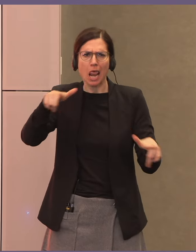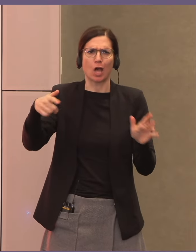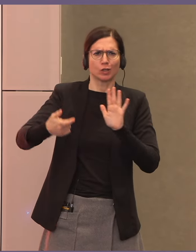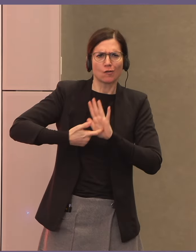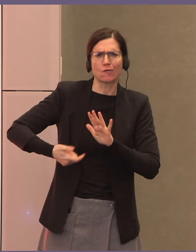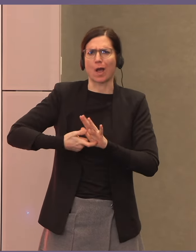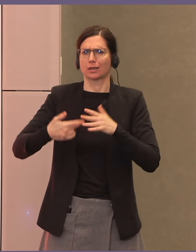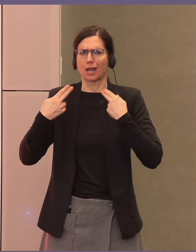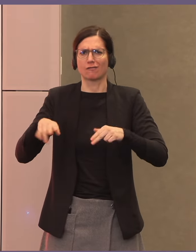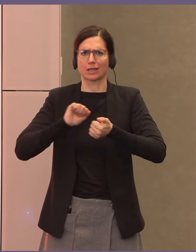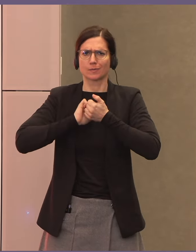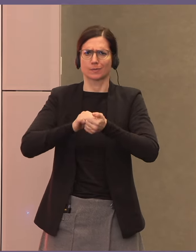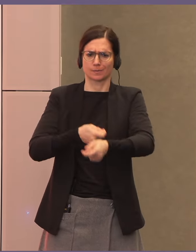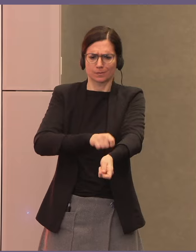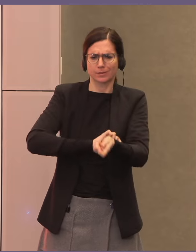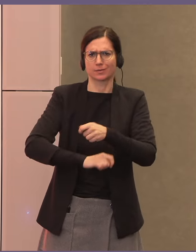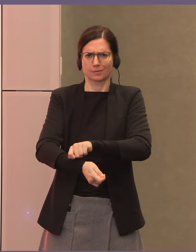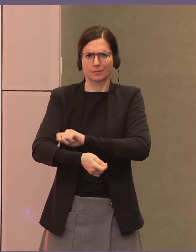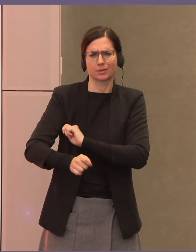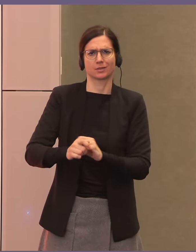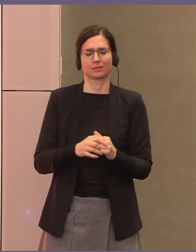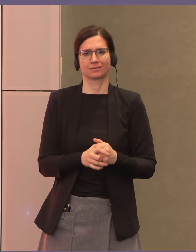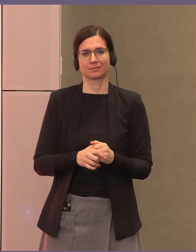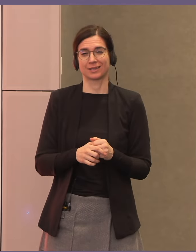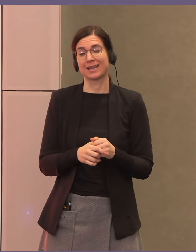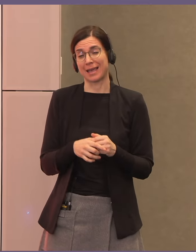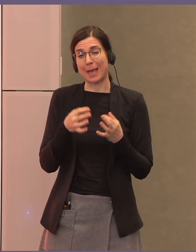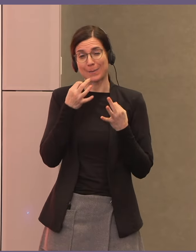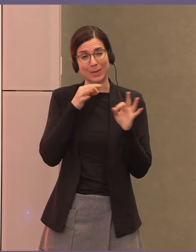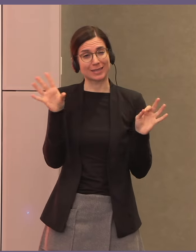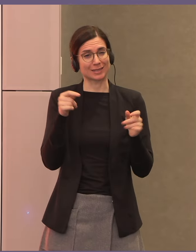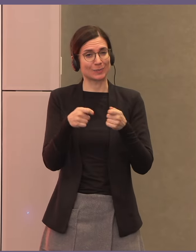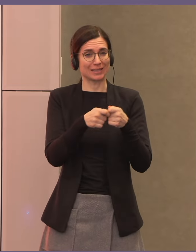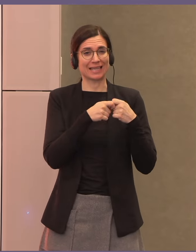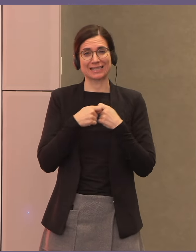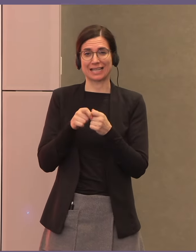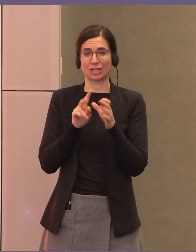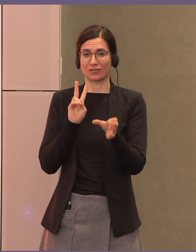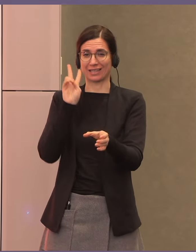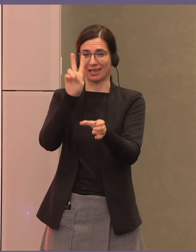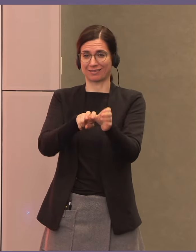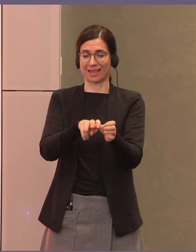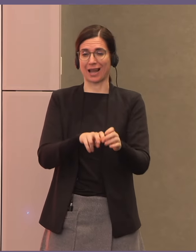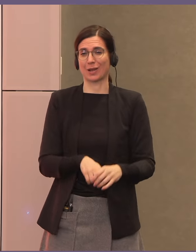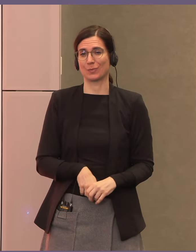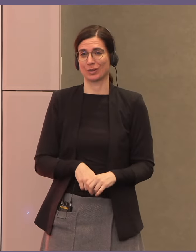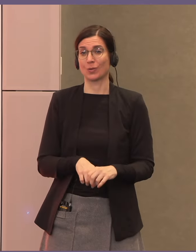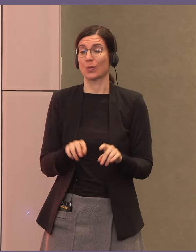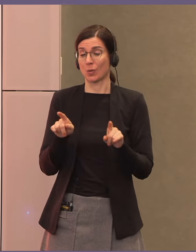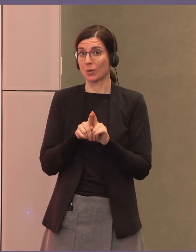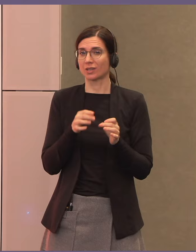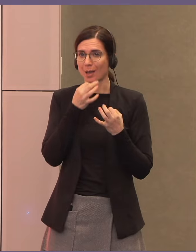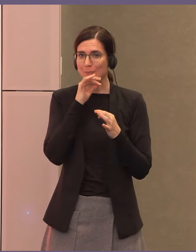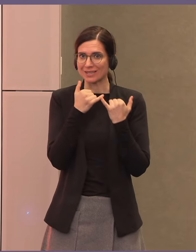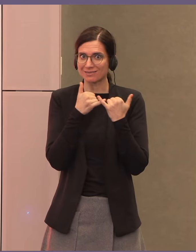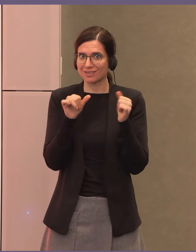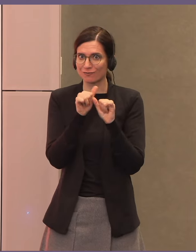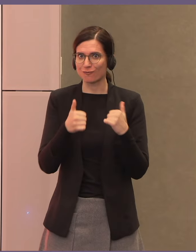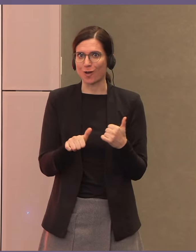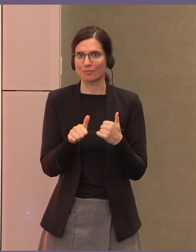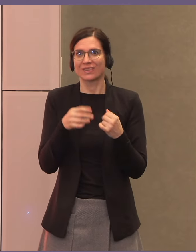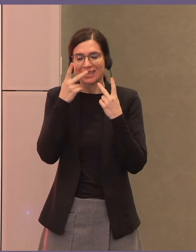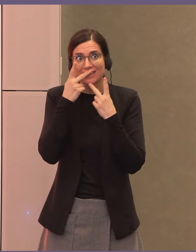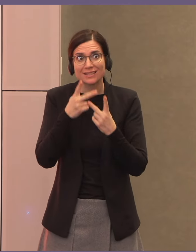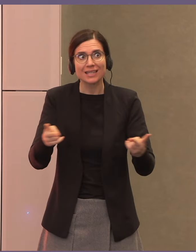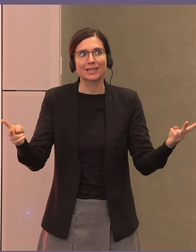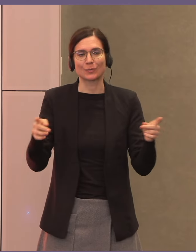zu fordern und das am besten mit gesellschaftlicher Teilhabe und das auch am besten sichtbar